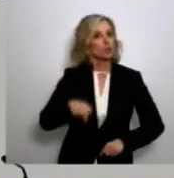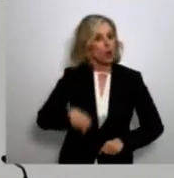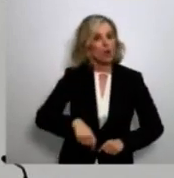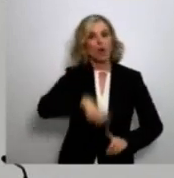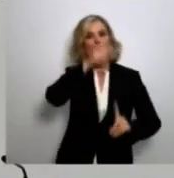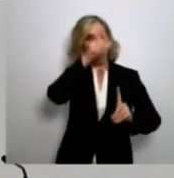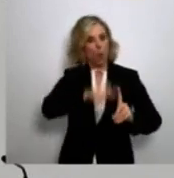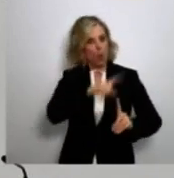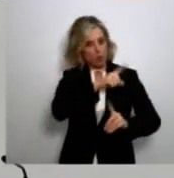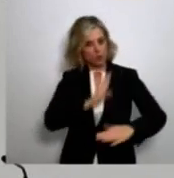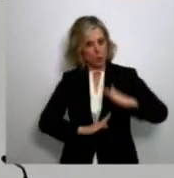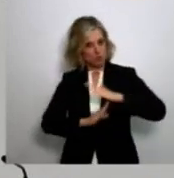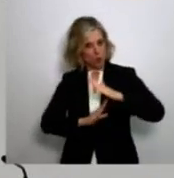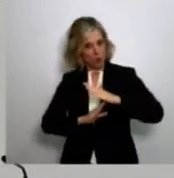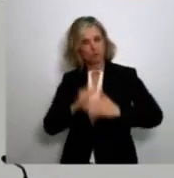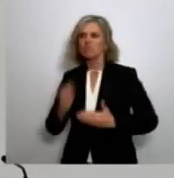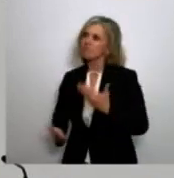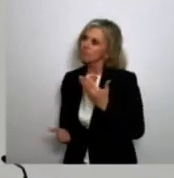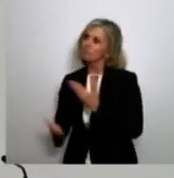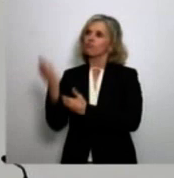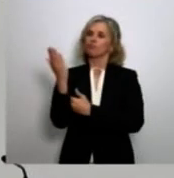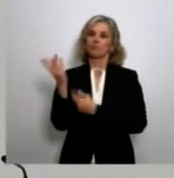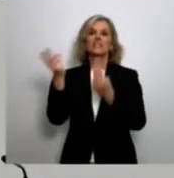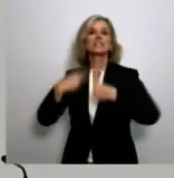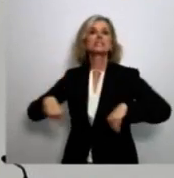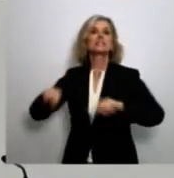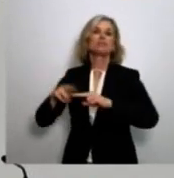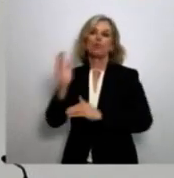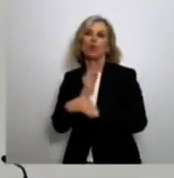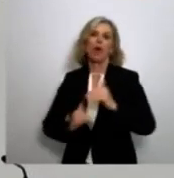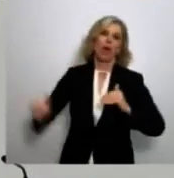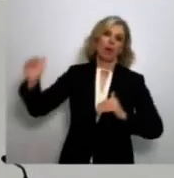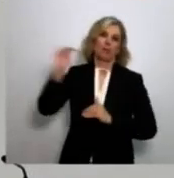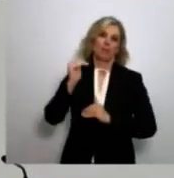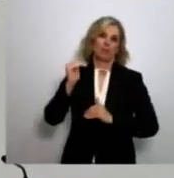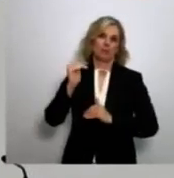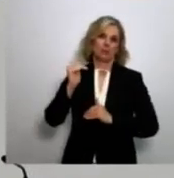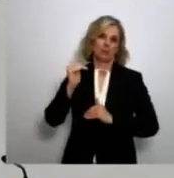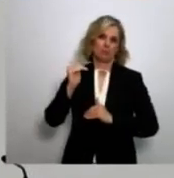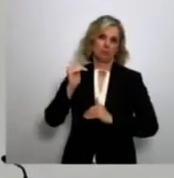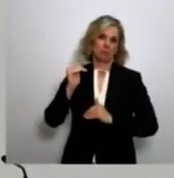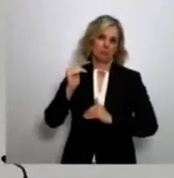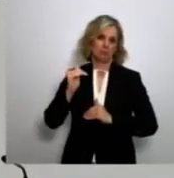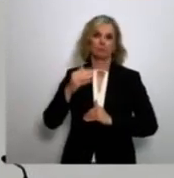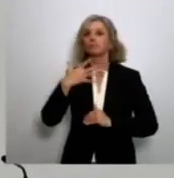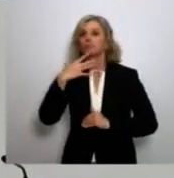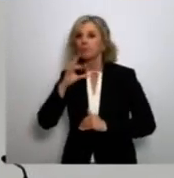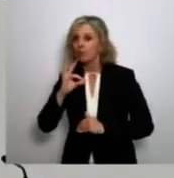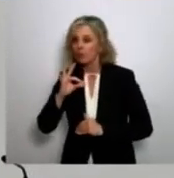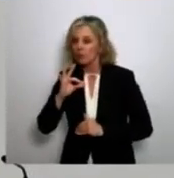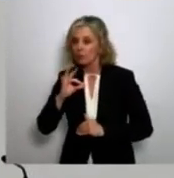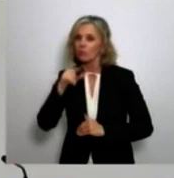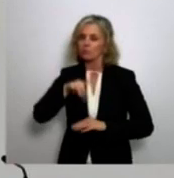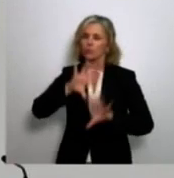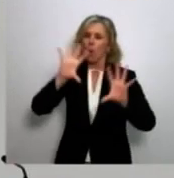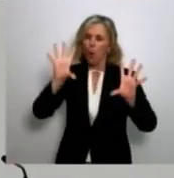άσκησε τις προσφυγές στο Συμβούλιο της Επικρατείας για το γένος στις παραγωγικές σχολές των ενόπλων δυνάμεων και για